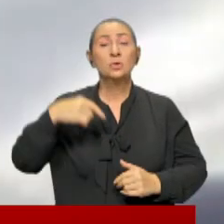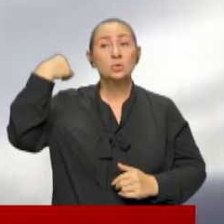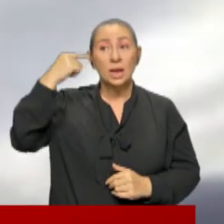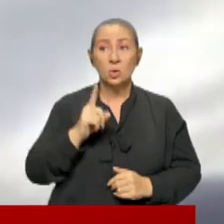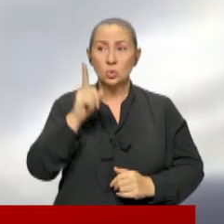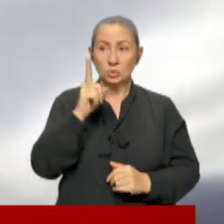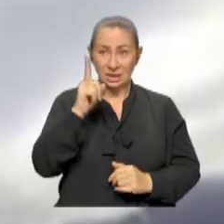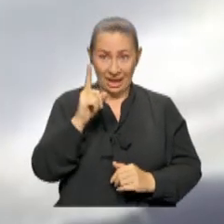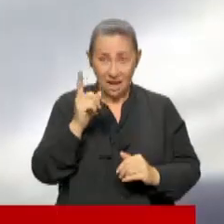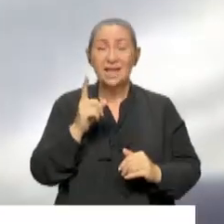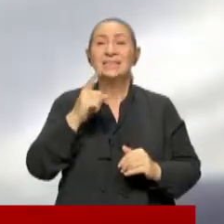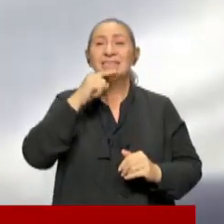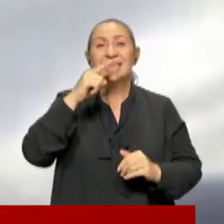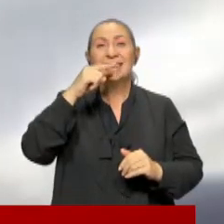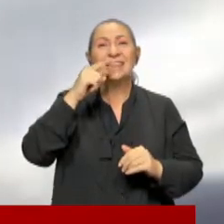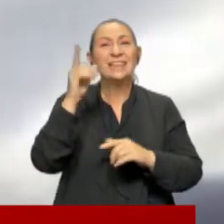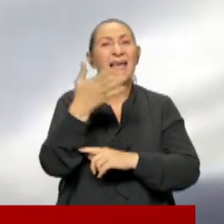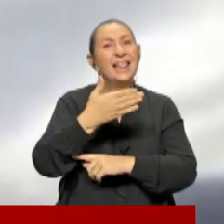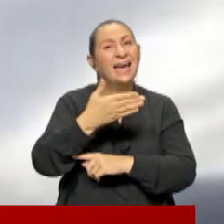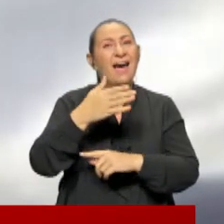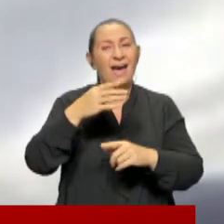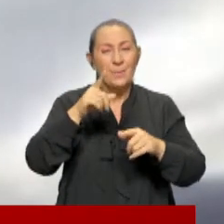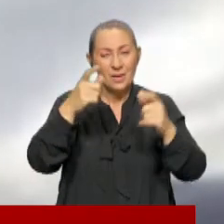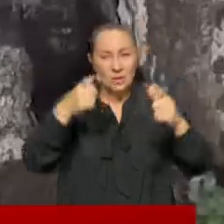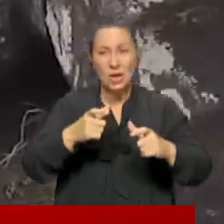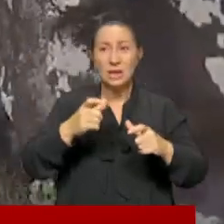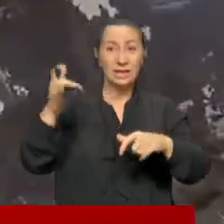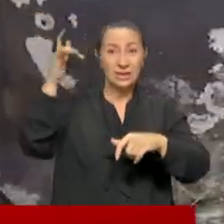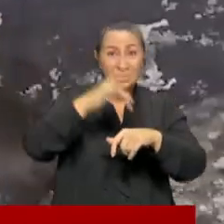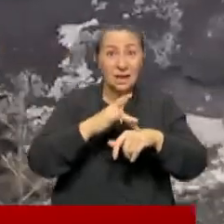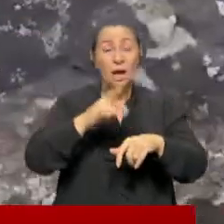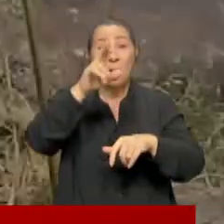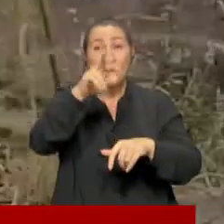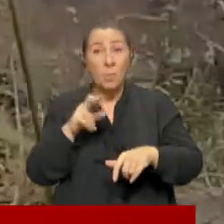Suriye'nin kuzeyinde de Zeytindalı Harekat bölgesindeki bir üs bölgesine